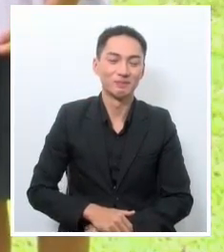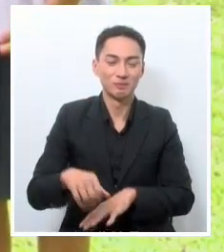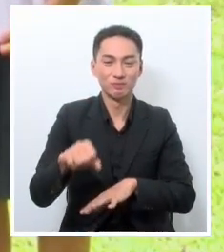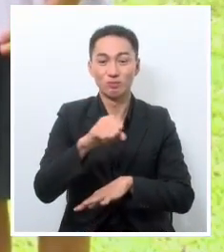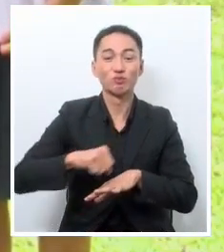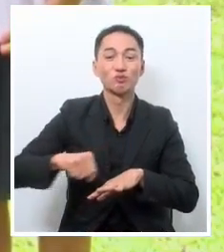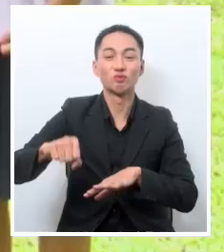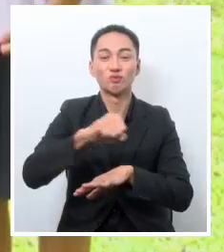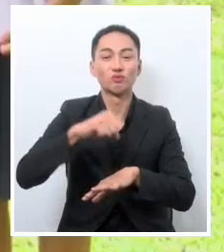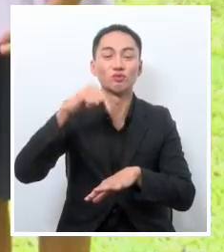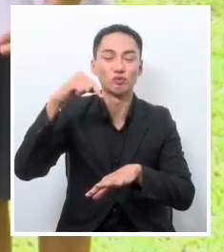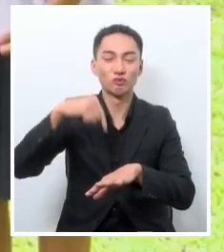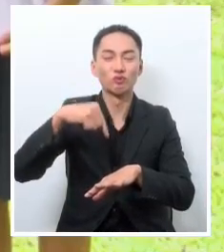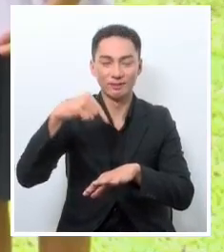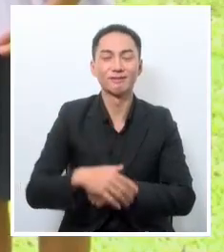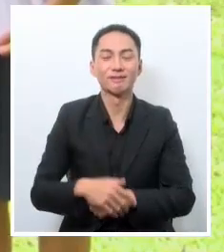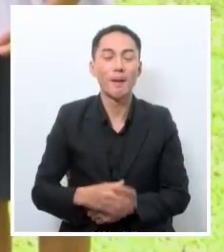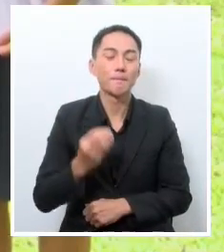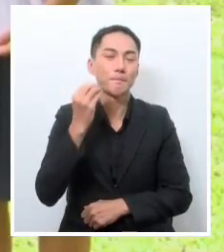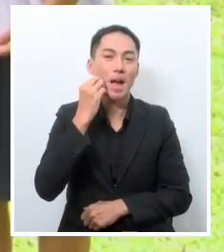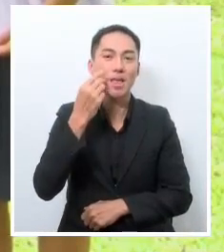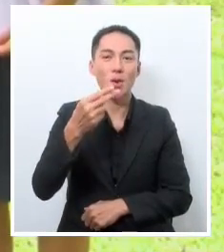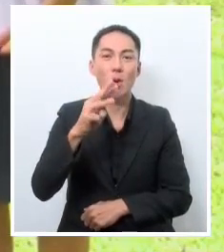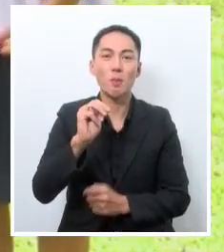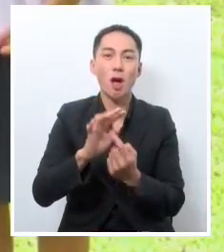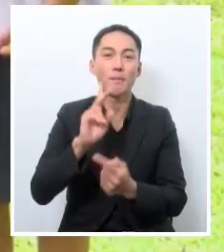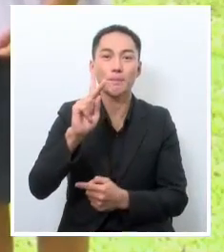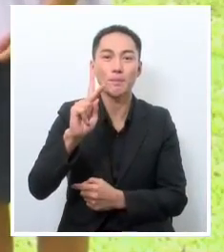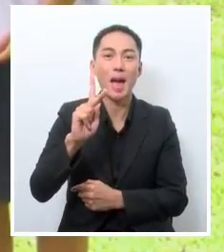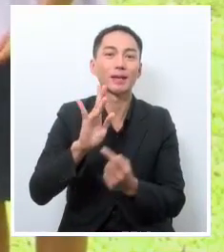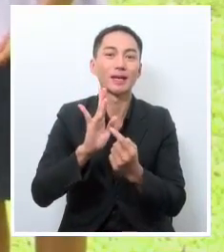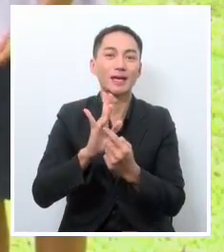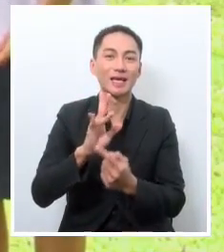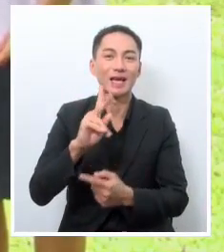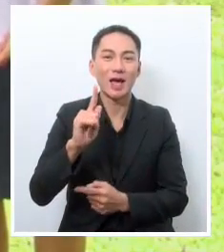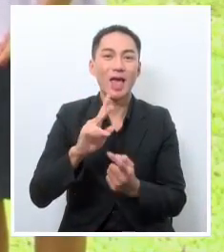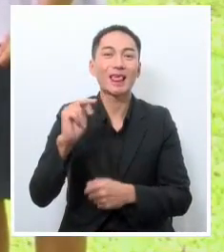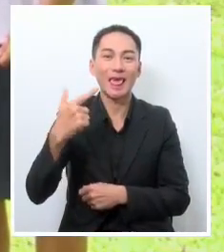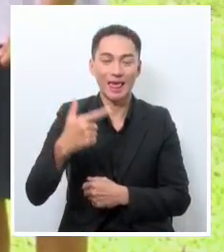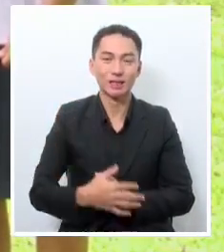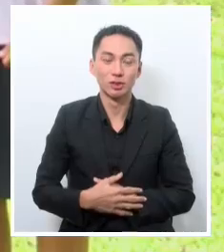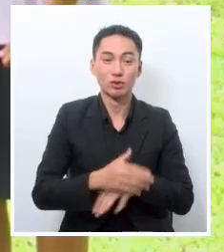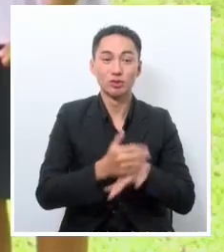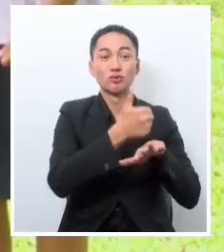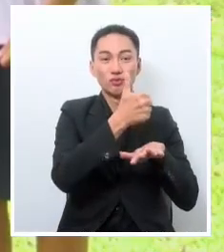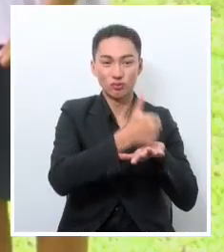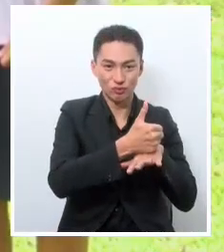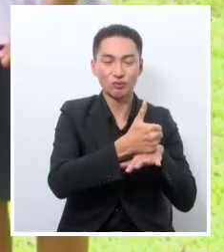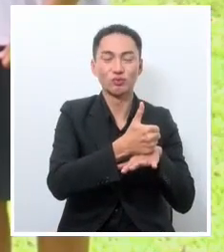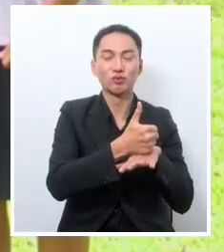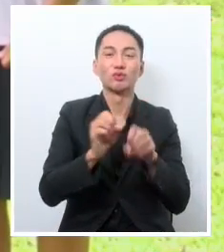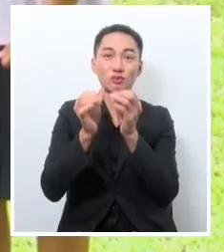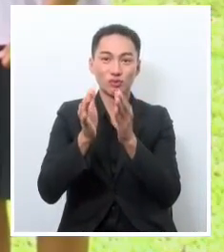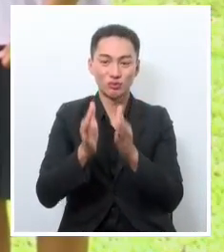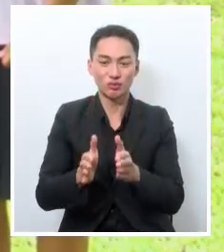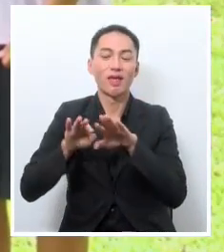เกียรติบ้านหมากแข่งค่ะแล้วก็อยู่กับทั้งผอโรงเรียนคุณครูและโรงเรียนนักเรียนโรงเรียนเย็นสิระ